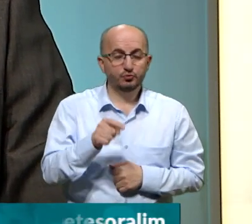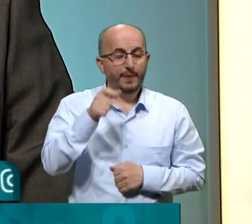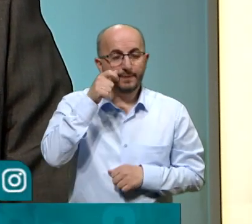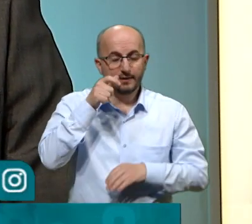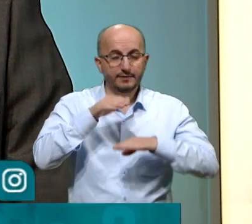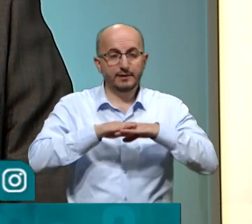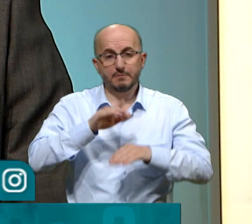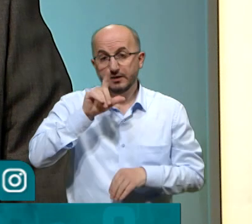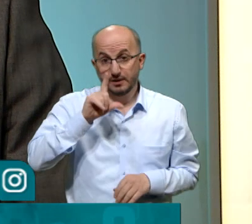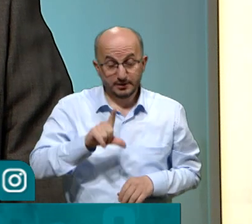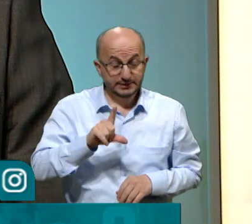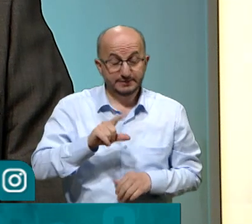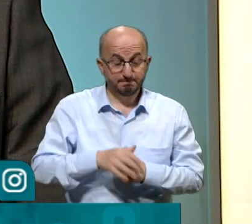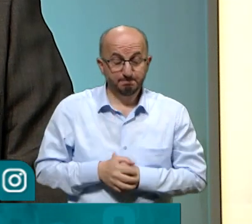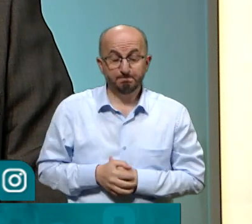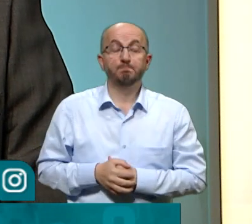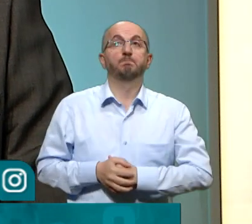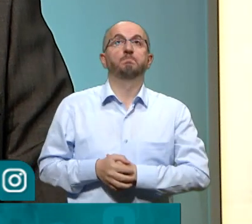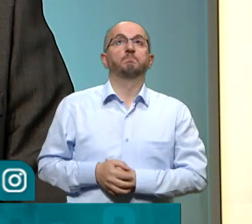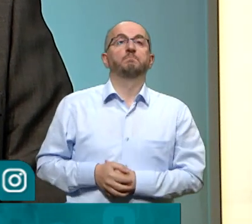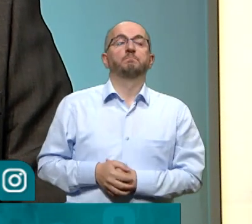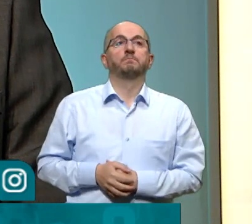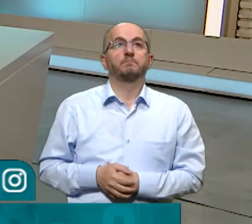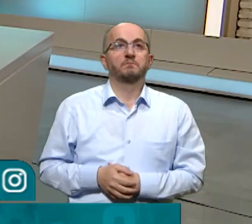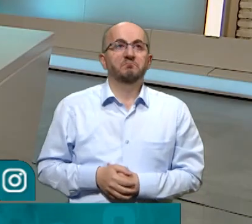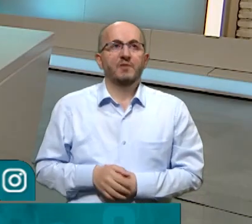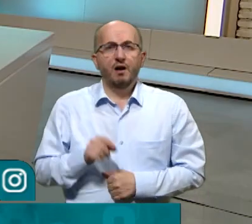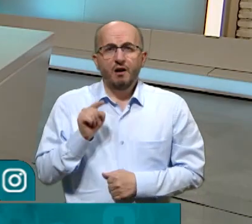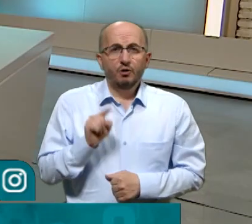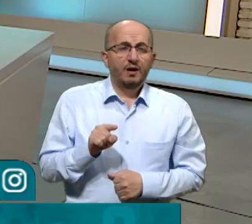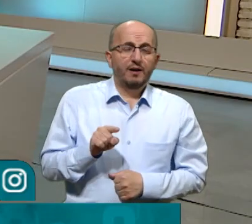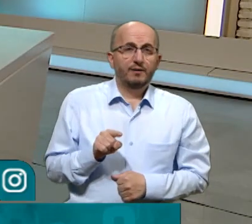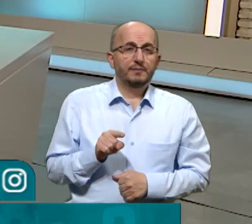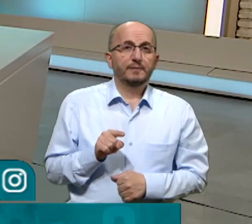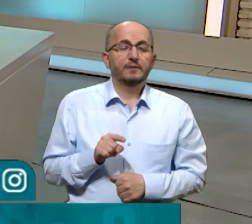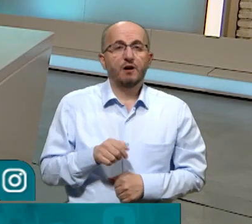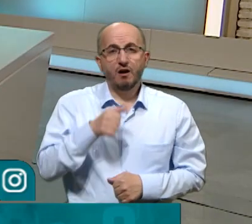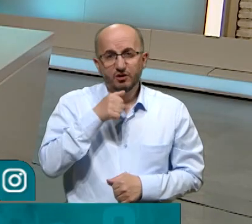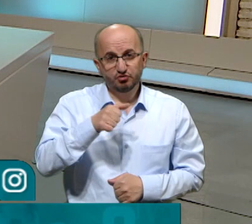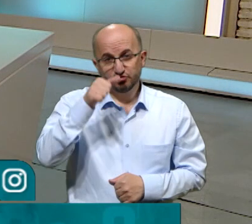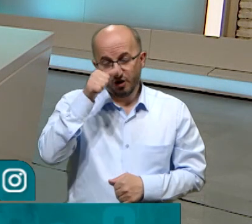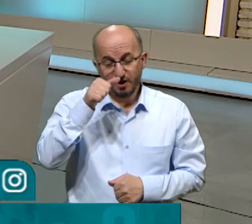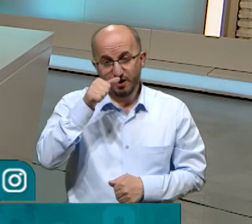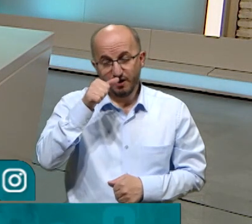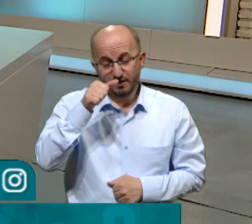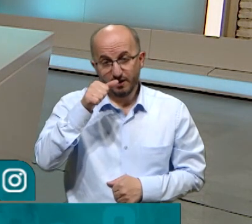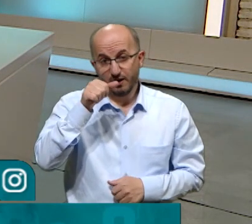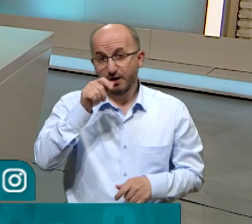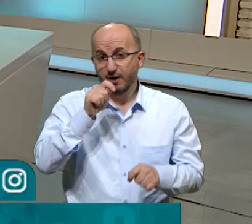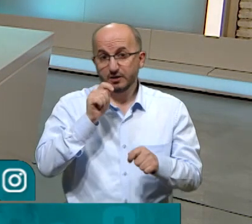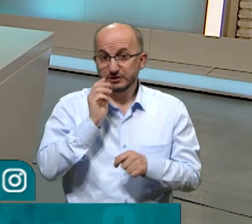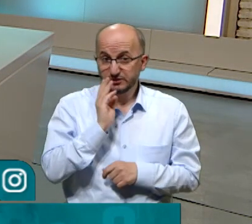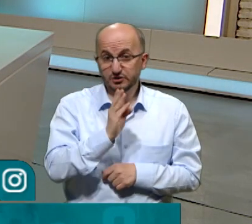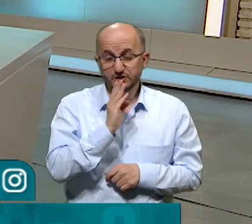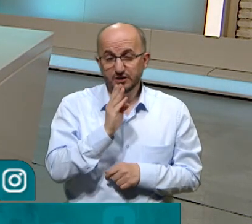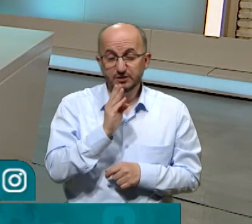dikkat etmek lazım şurada dikkat etmek lazım o da Hatice yaptıracağımız insanım